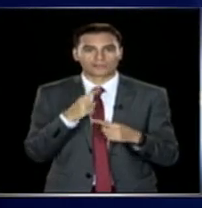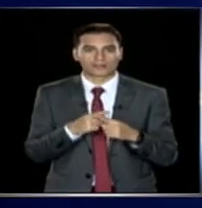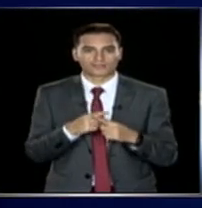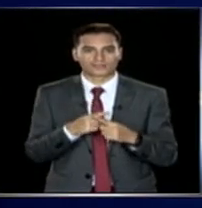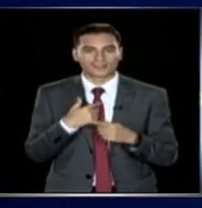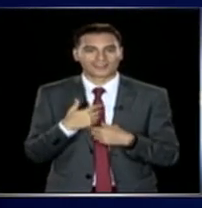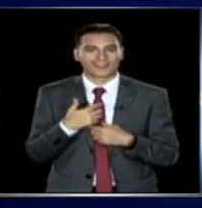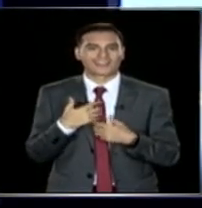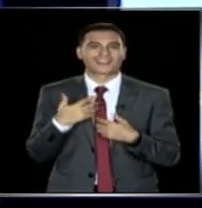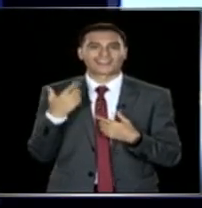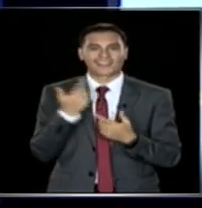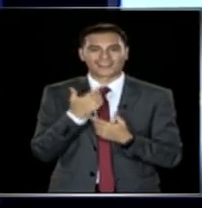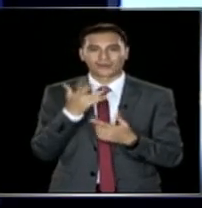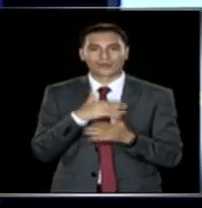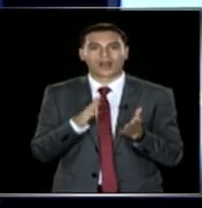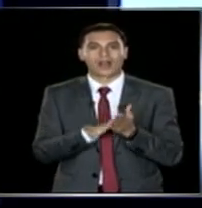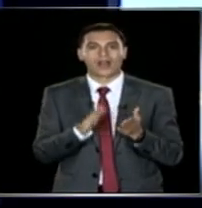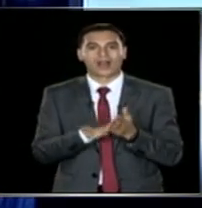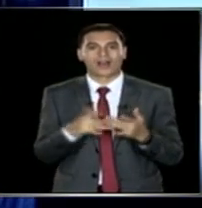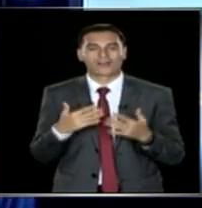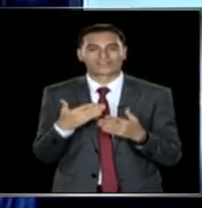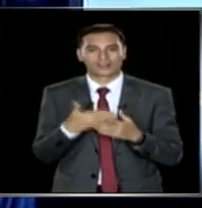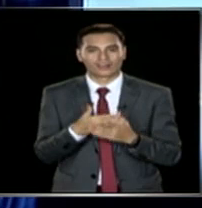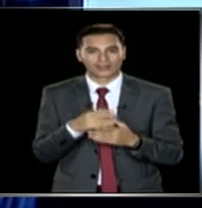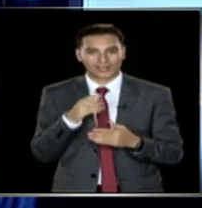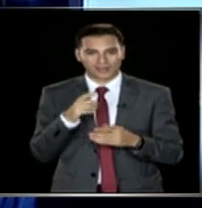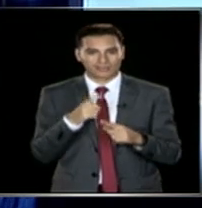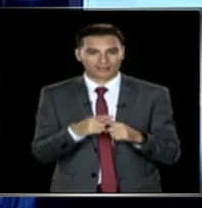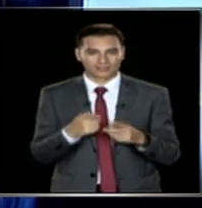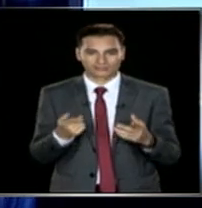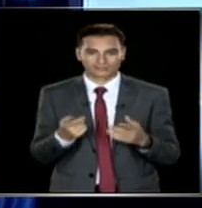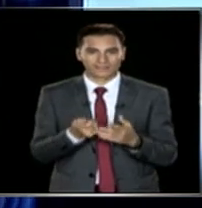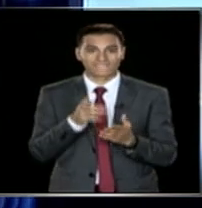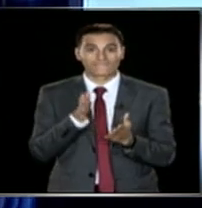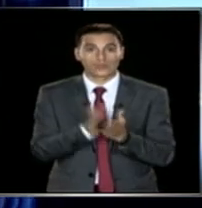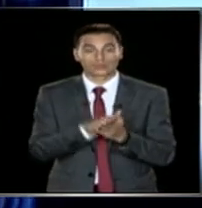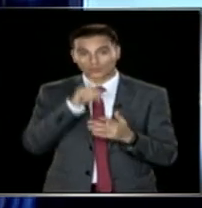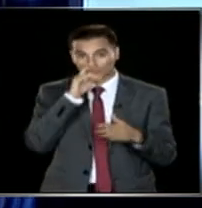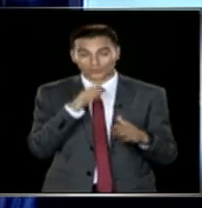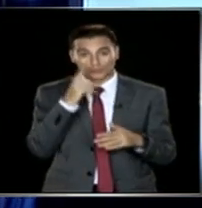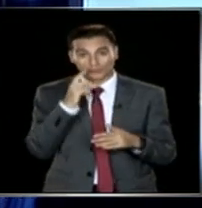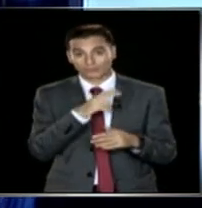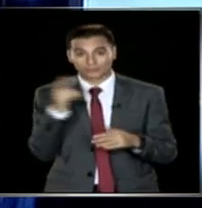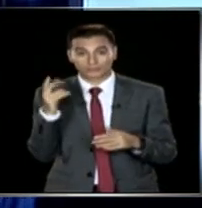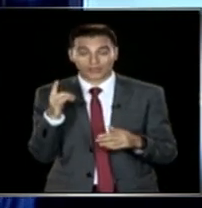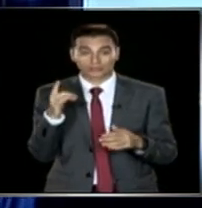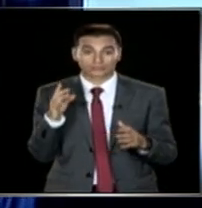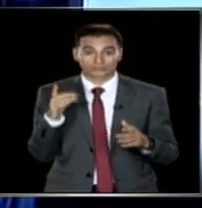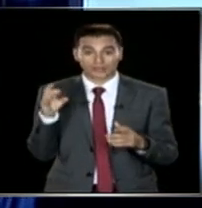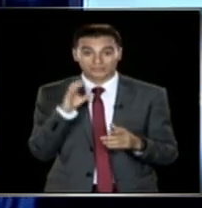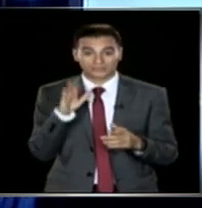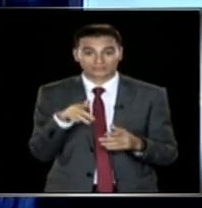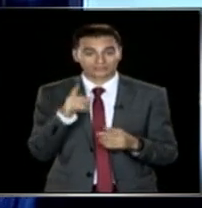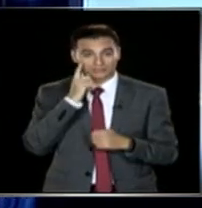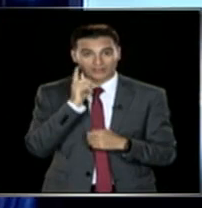عجبتني قوي التحية القوية دي. طيب، فرصة السكور تخطف عشر نقط، مفيش عندكم